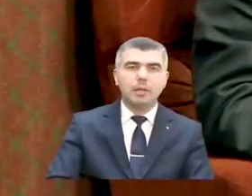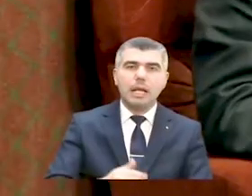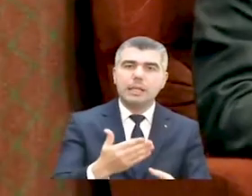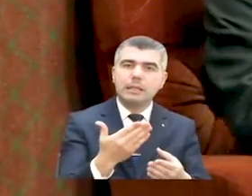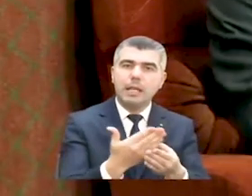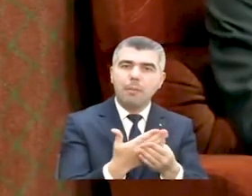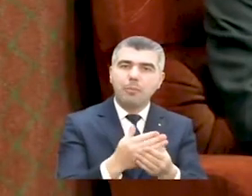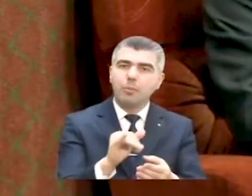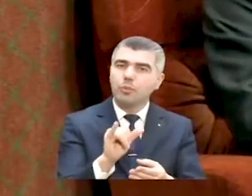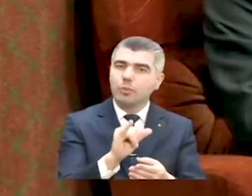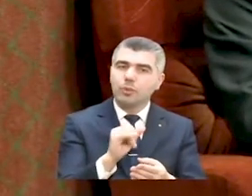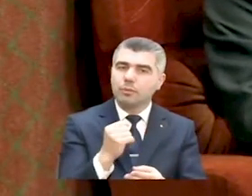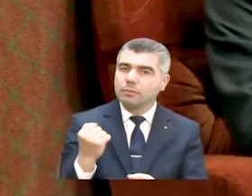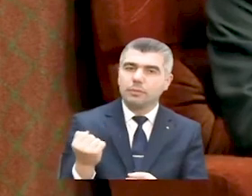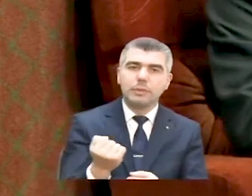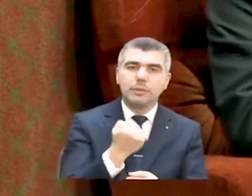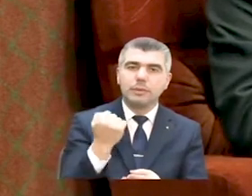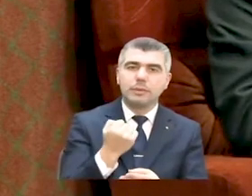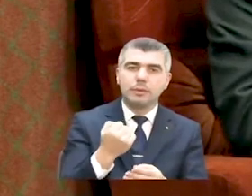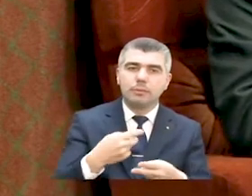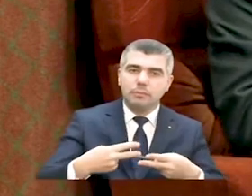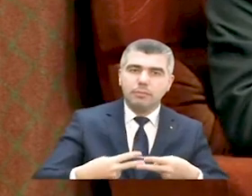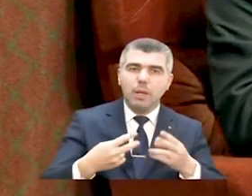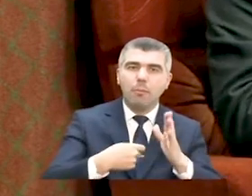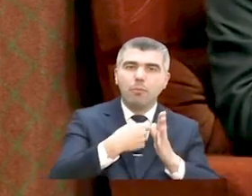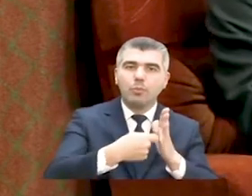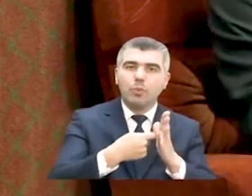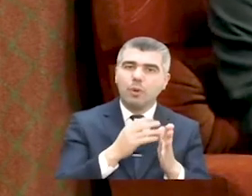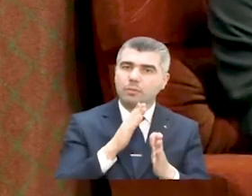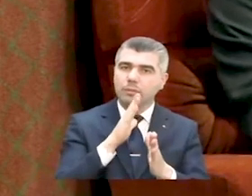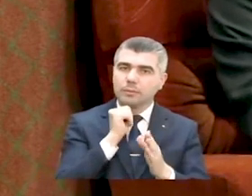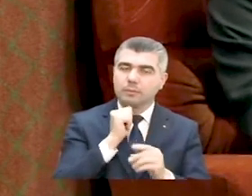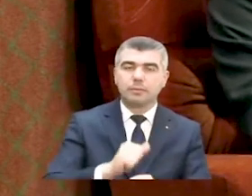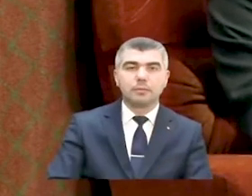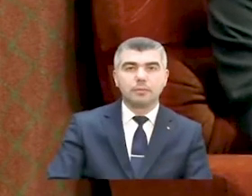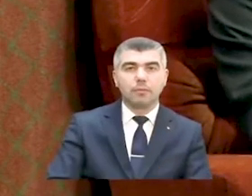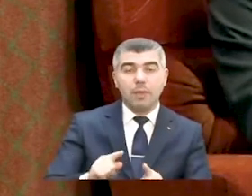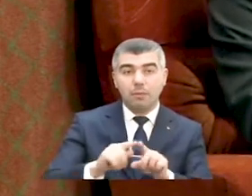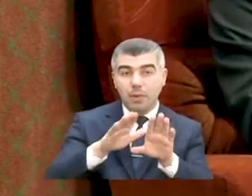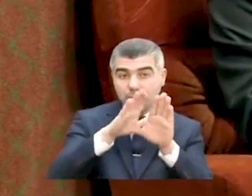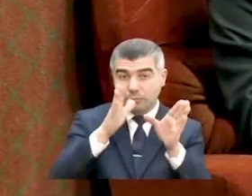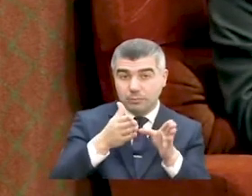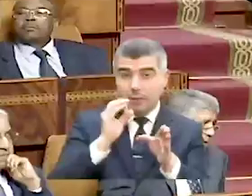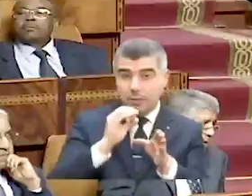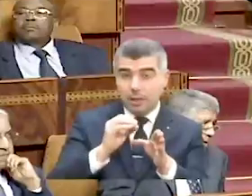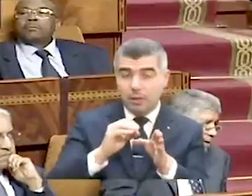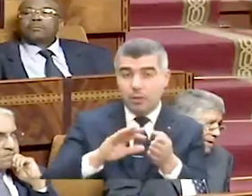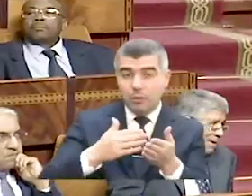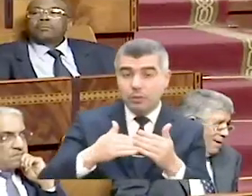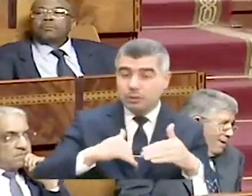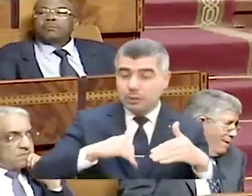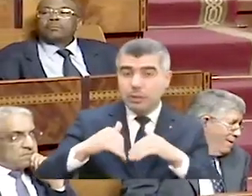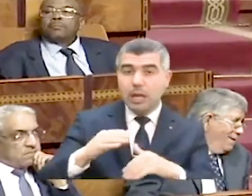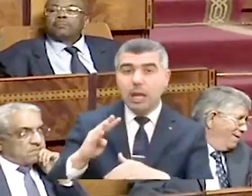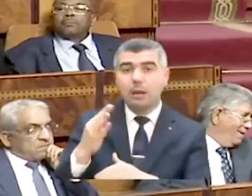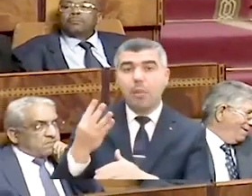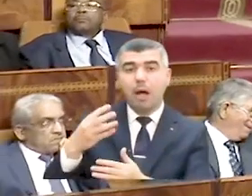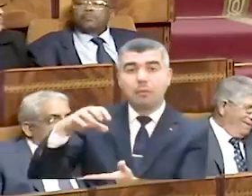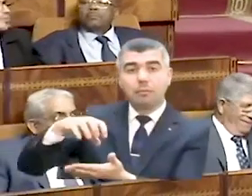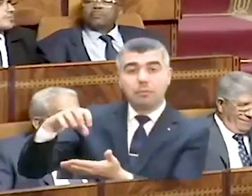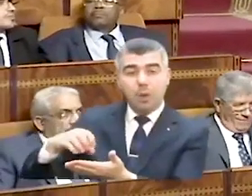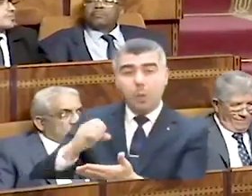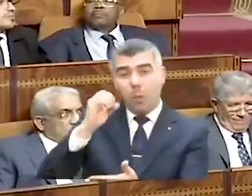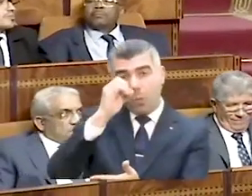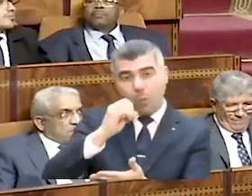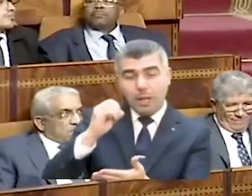الرئيسي هو التماثل في تنفيذ هذه المشروع السيد الوزير انا حليتو هاد النفق راكم اربع اقاليم على الاقل هي